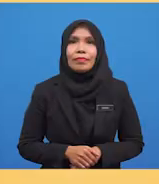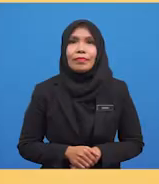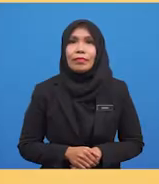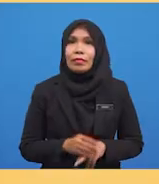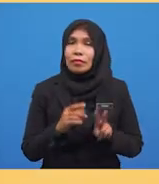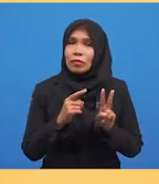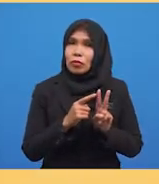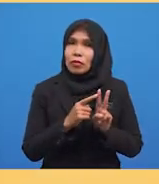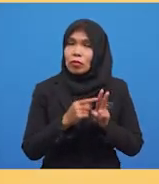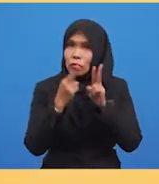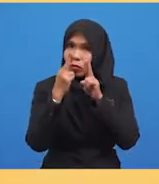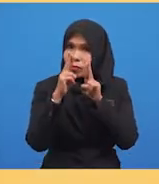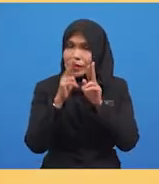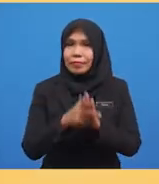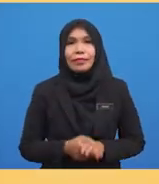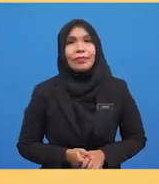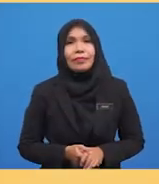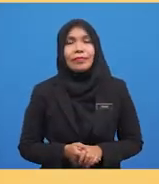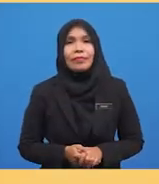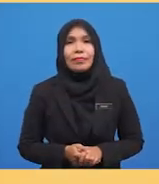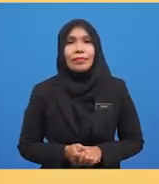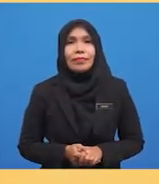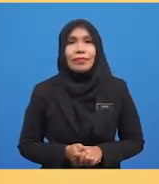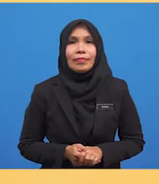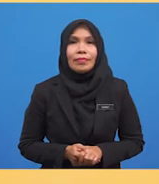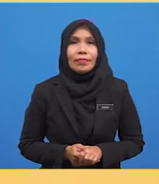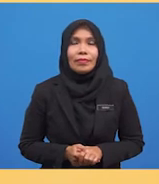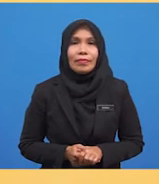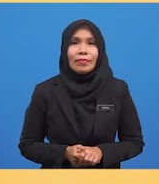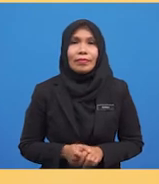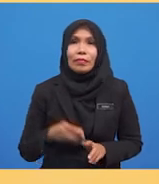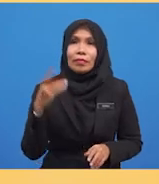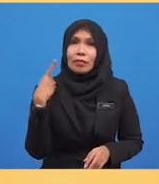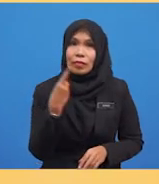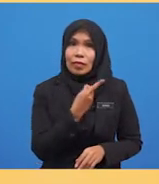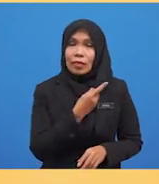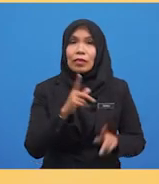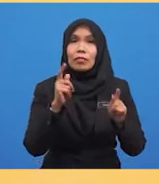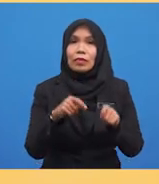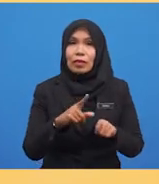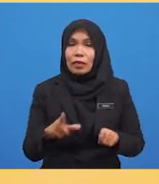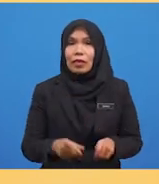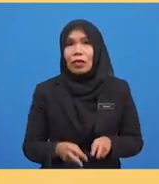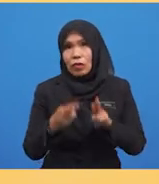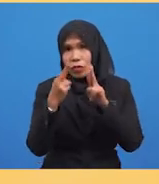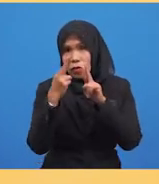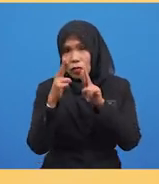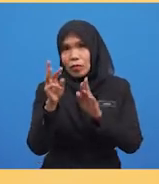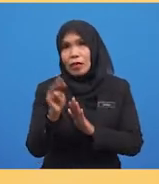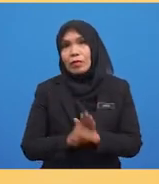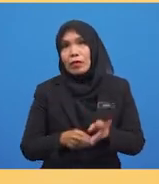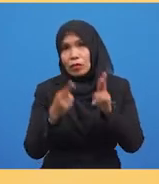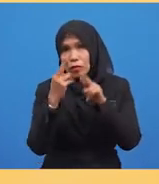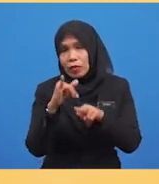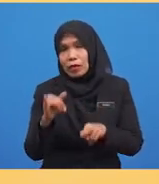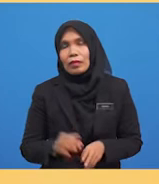iaitu hormat menghormati, maka pengajarannya ialah kita mestilah hormat